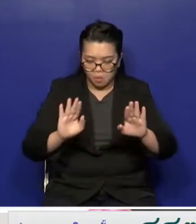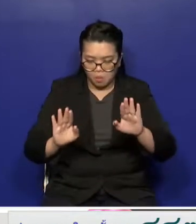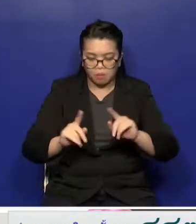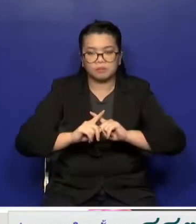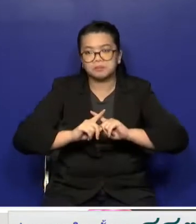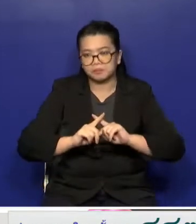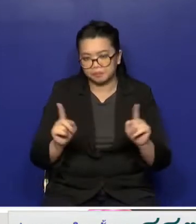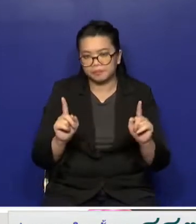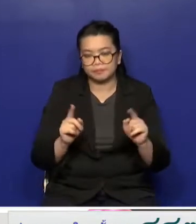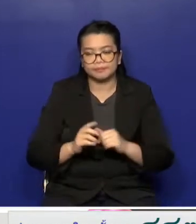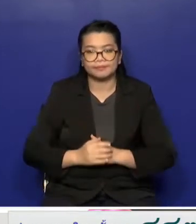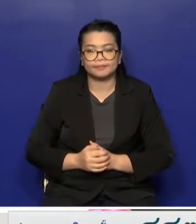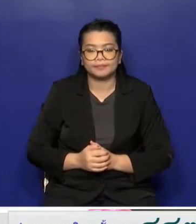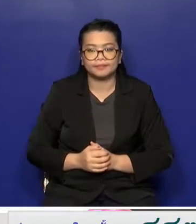คญ